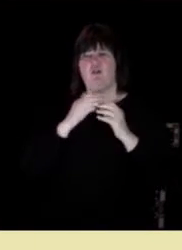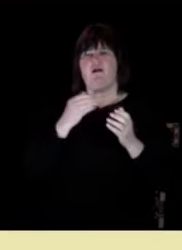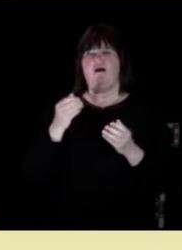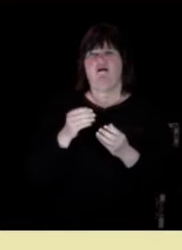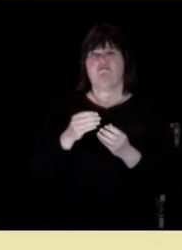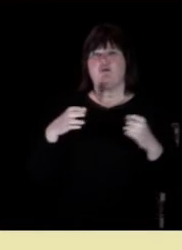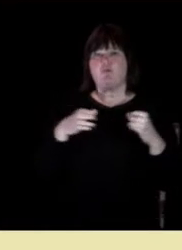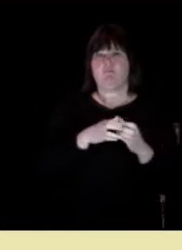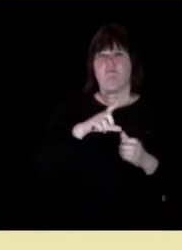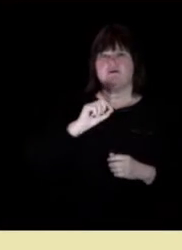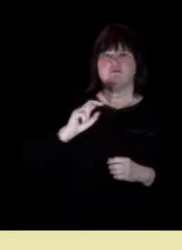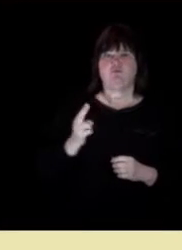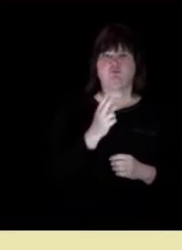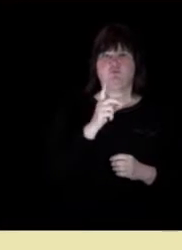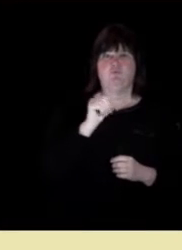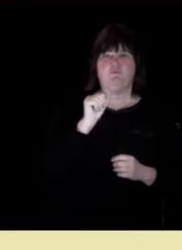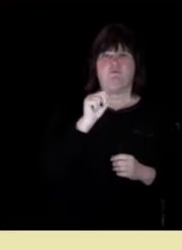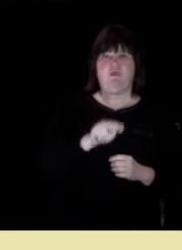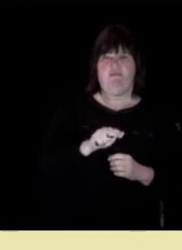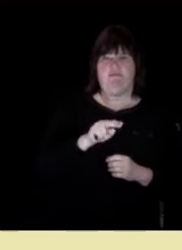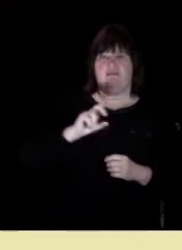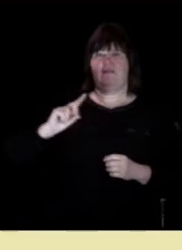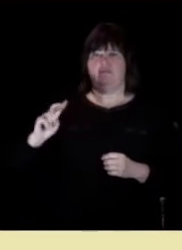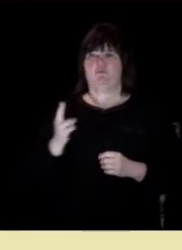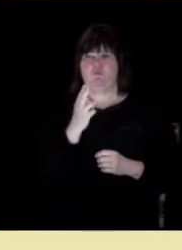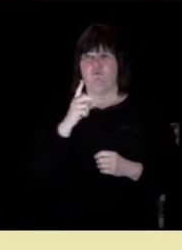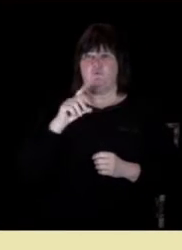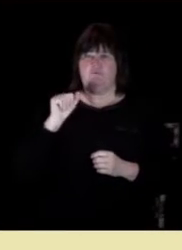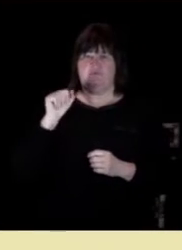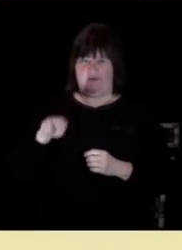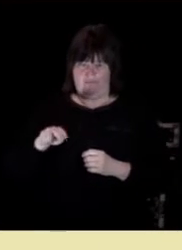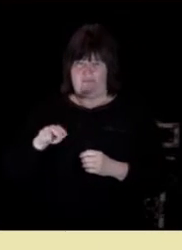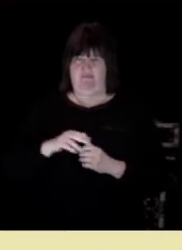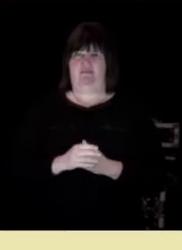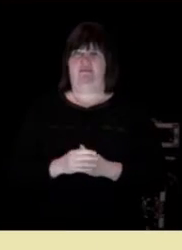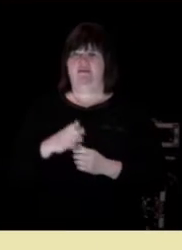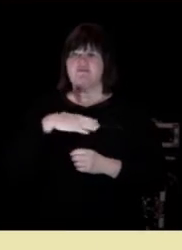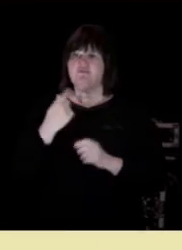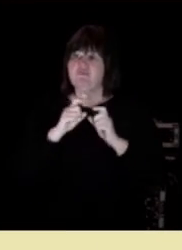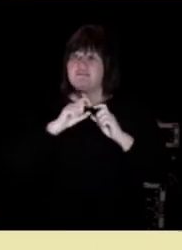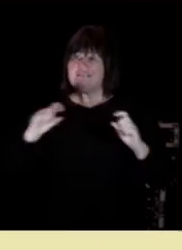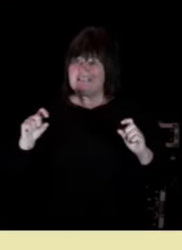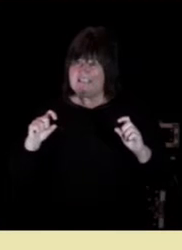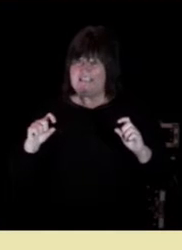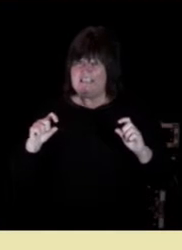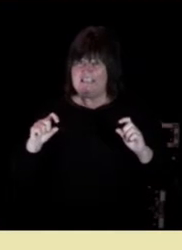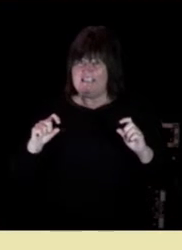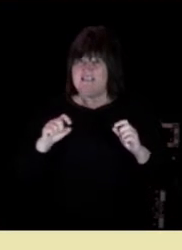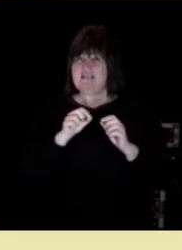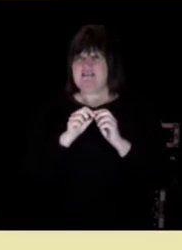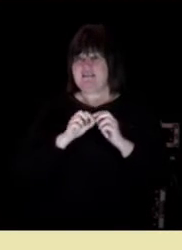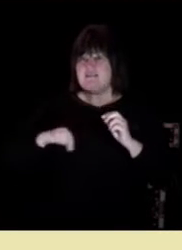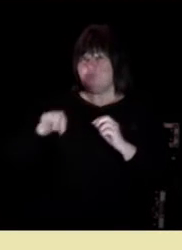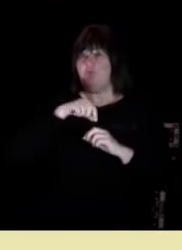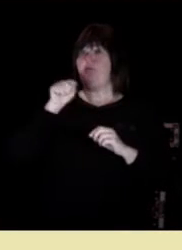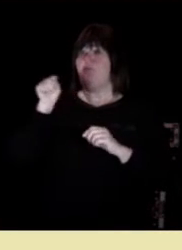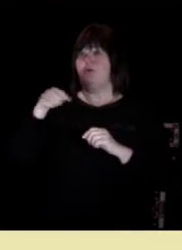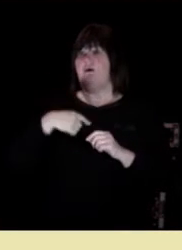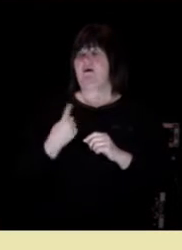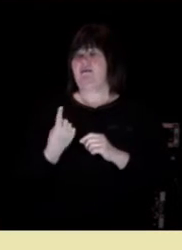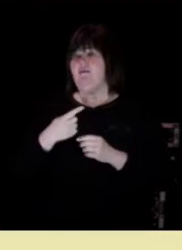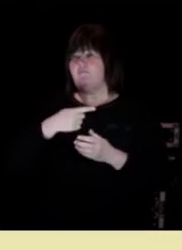var titelsporet på deres plate Inntil i dag, som faktisk ble produsert av Odd Nordstoga, som var her i går, var det ikke? Ja,